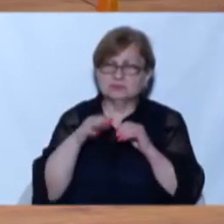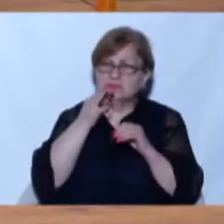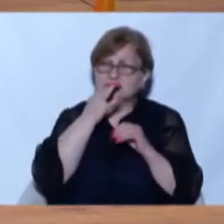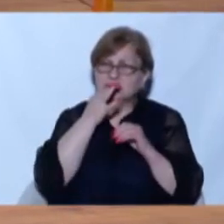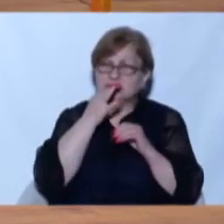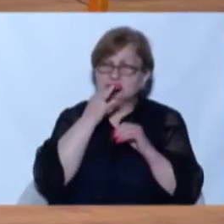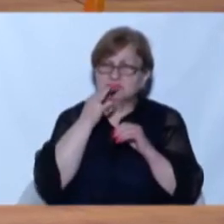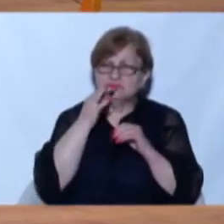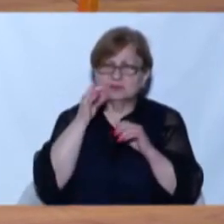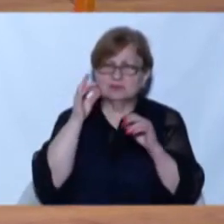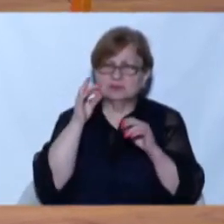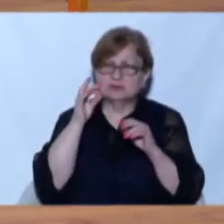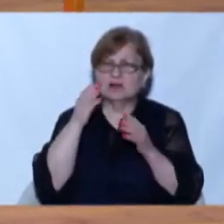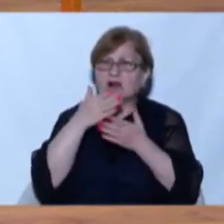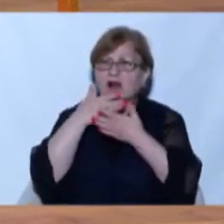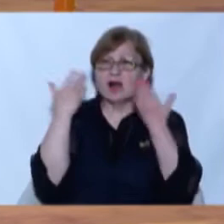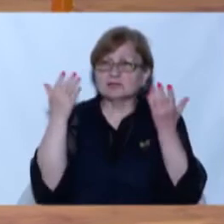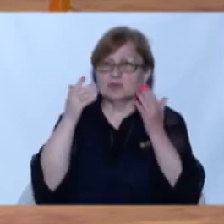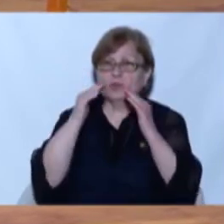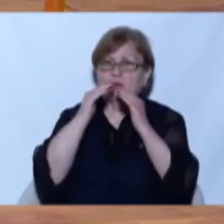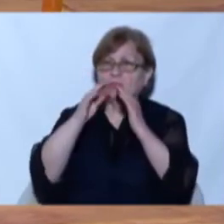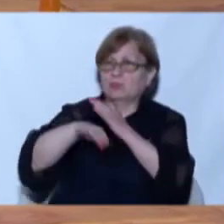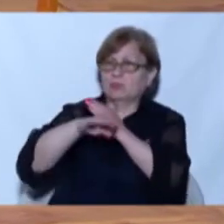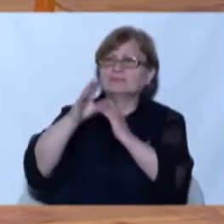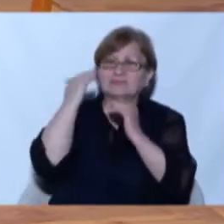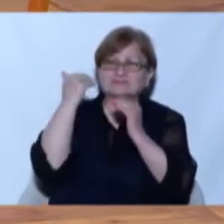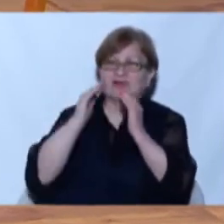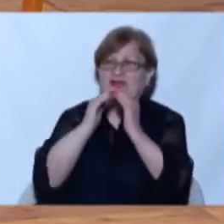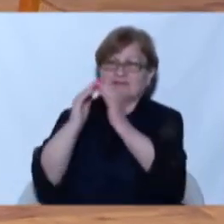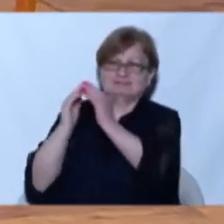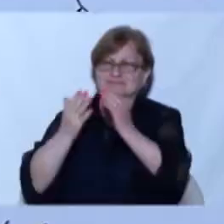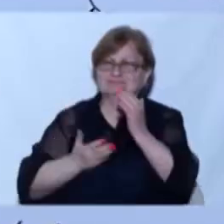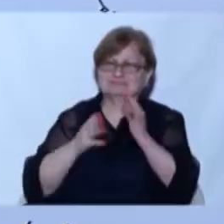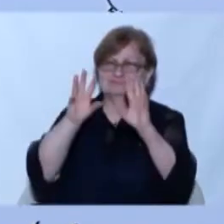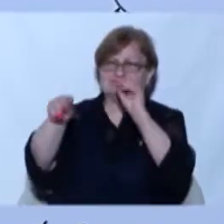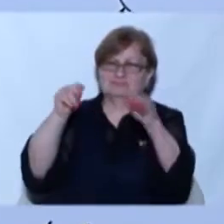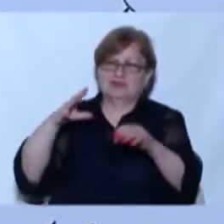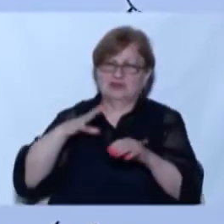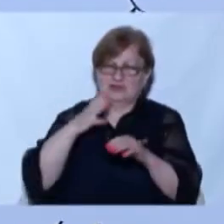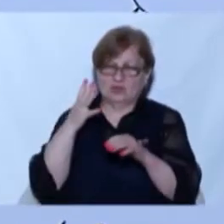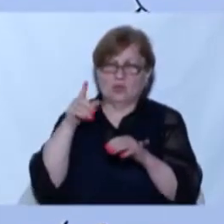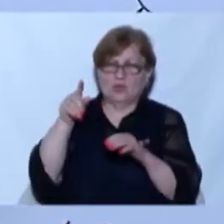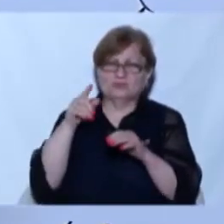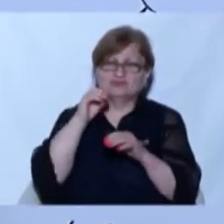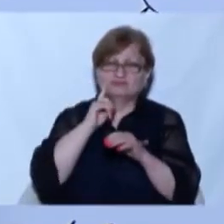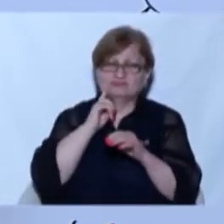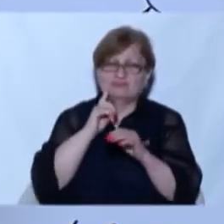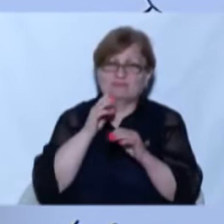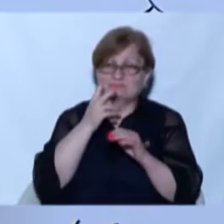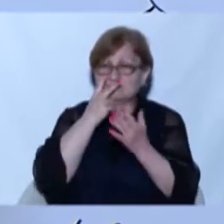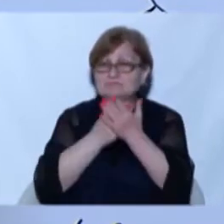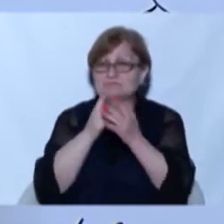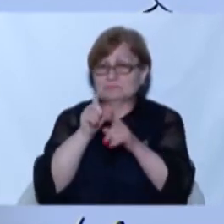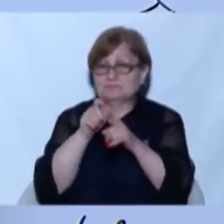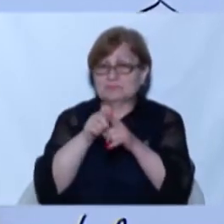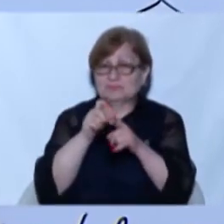კიდევ არ იყო ნასახლარები. საინტერესოა რა, ჯერ კიდევ არ იყო ნასახლარები. ძალიან გთხოვთ,